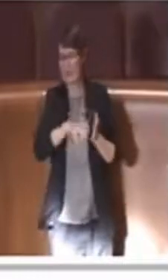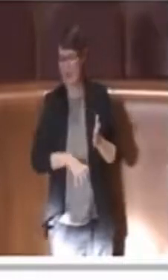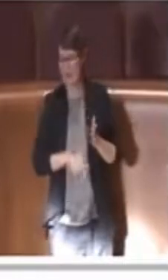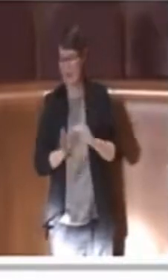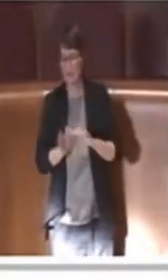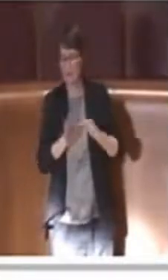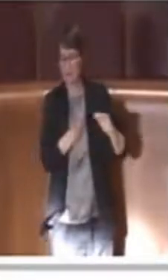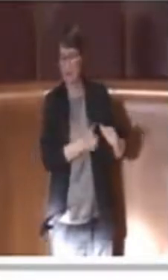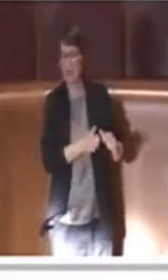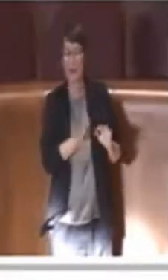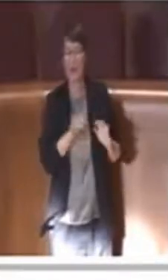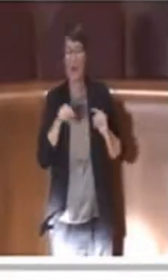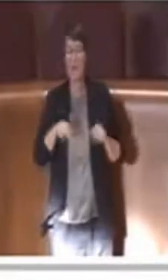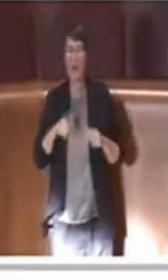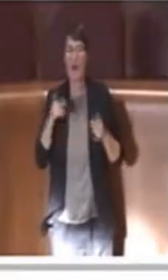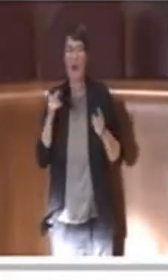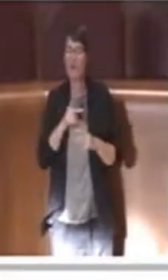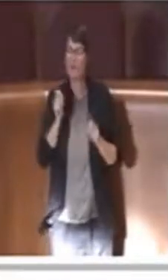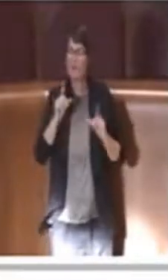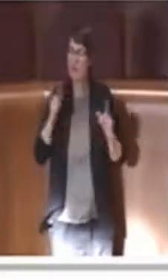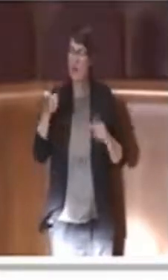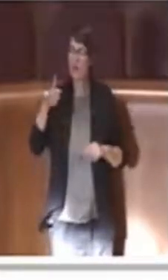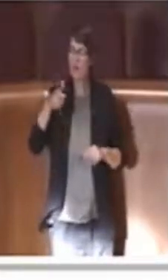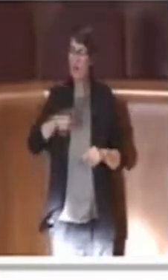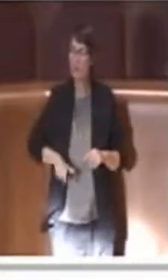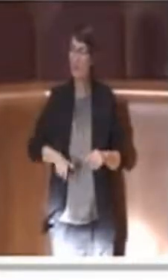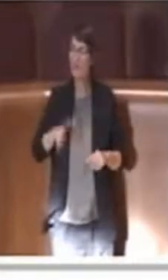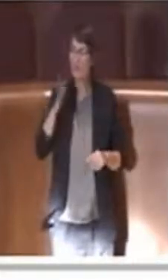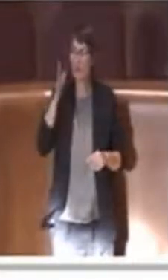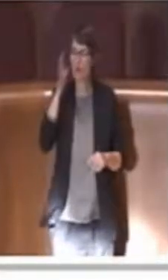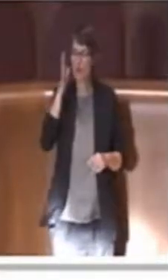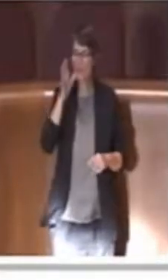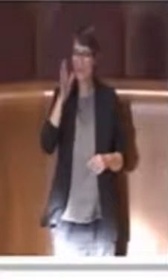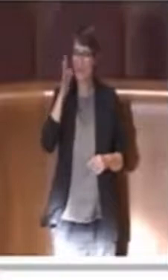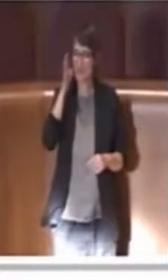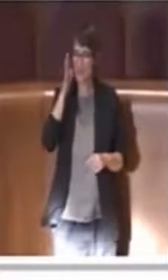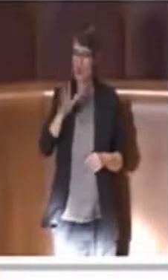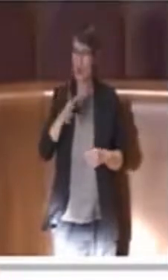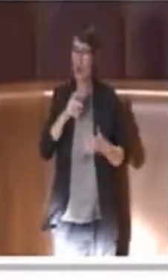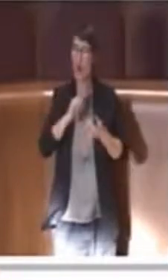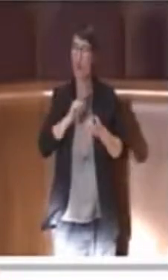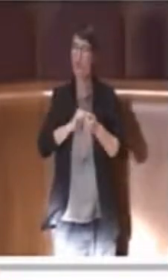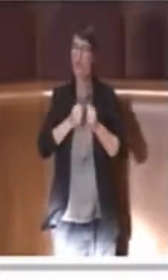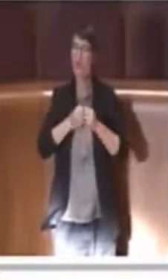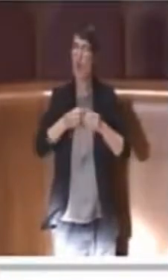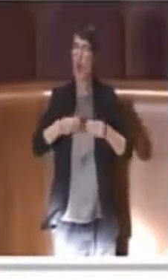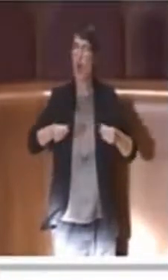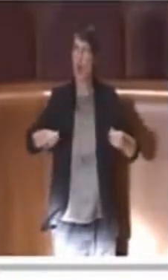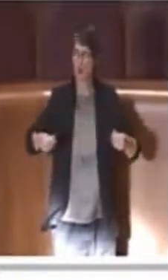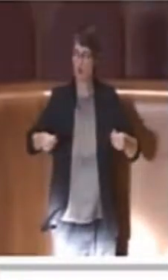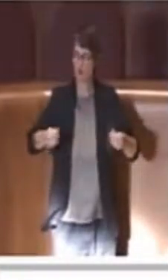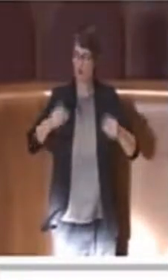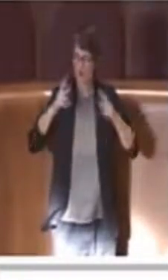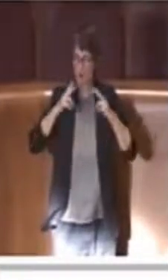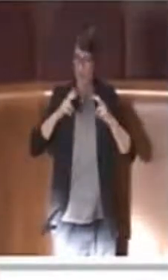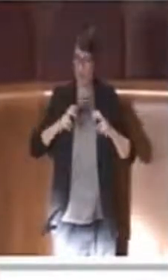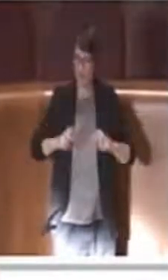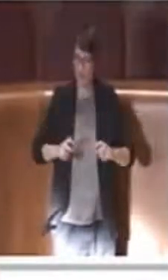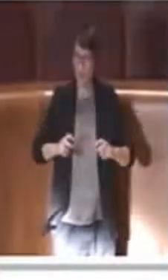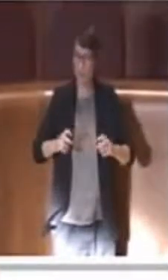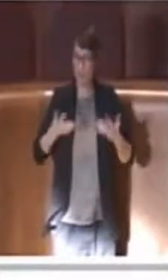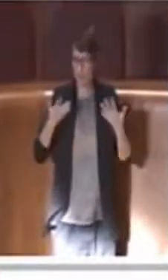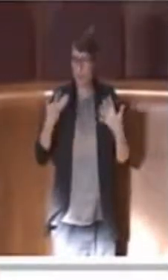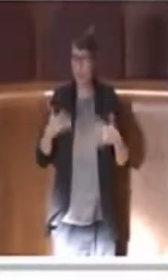idrogeologico abbiamo fatto insomma abbastanza per il tempo i soldi messi a disposizione, che sono tra l'altro